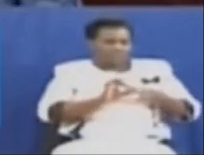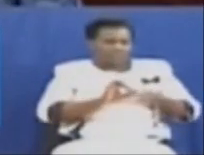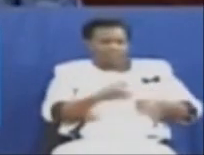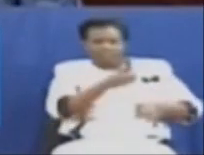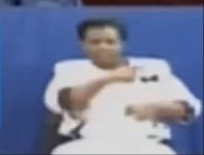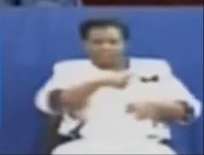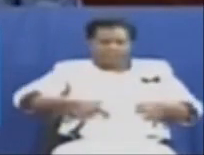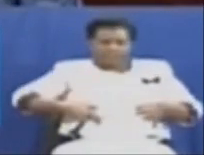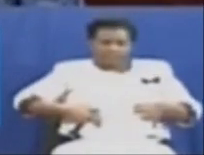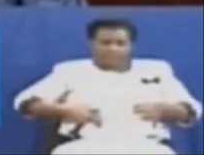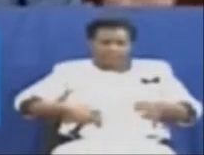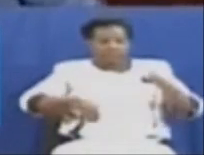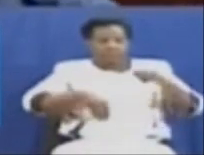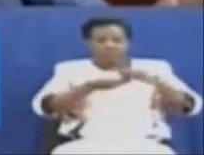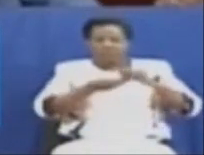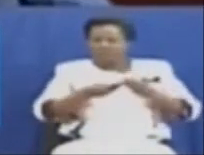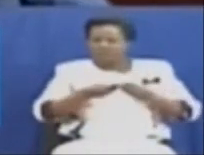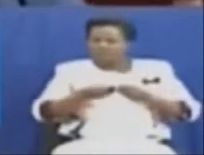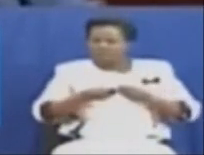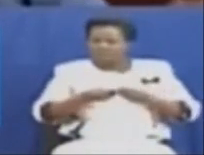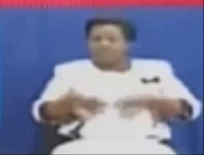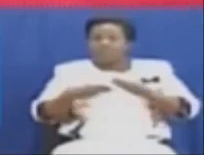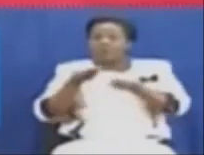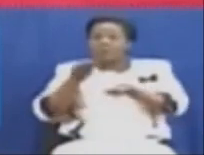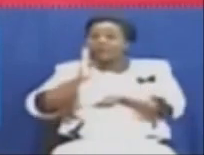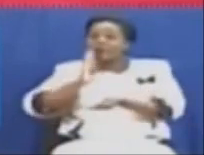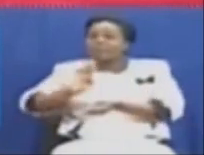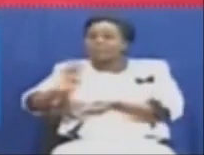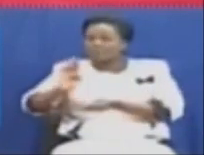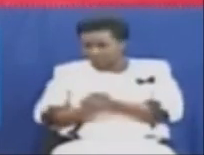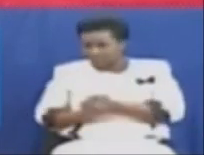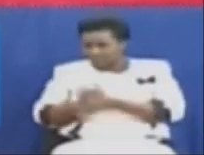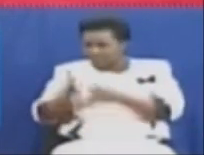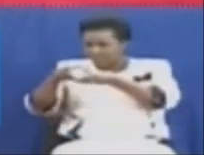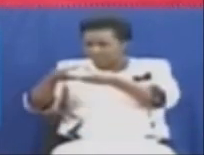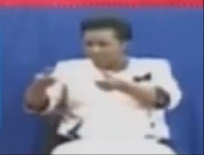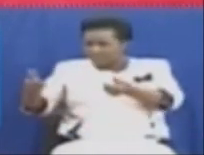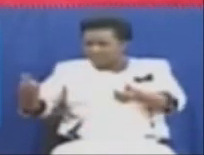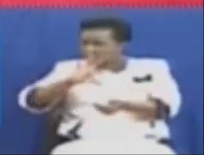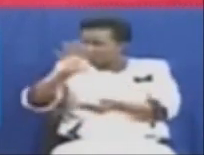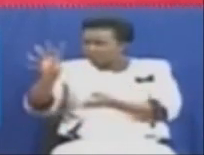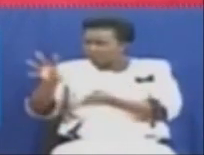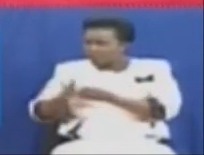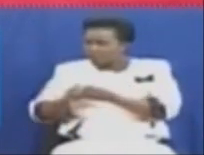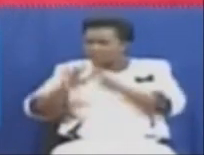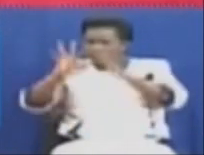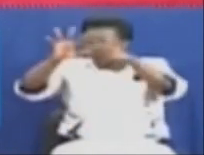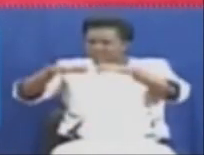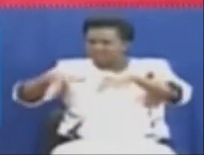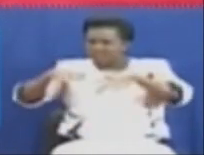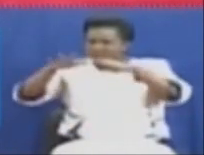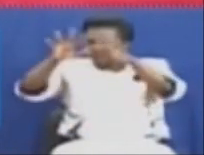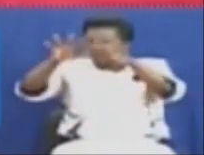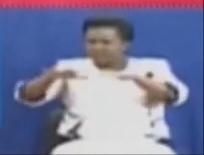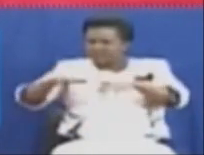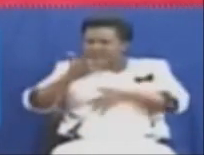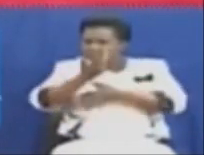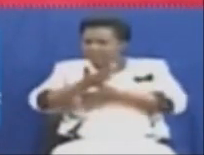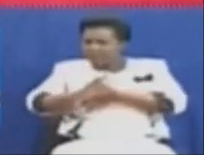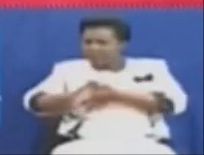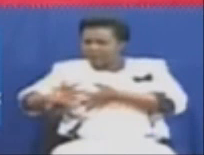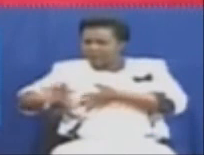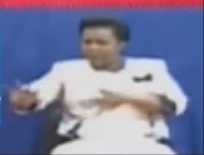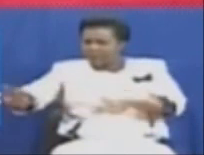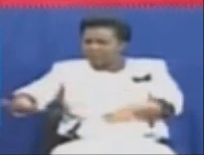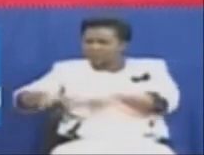naomba kujibu swali la Mheshimiwa Vuru mbunge kwa Pwani kama ifuatavyo. Kwanza nami niungane na